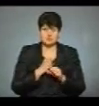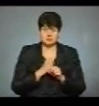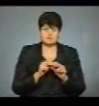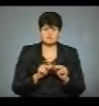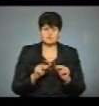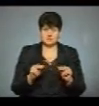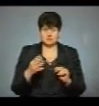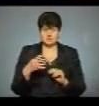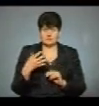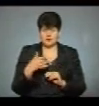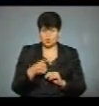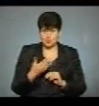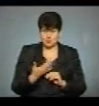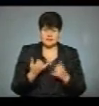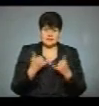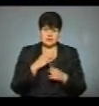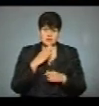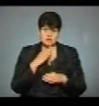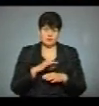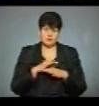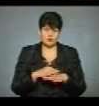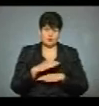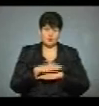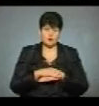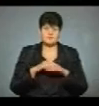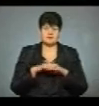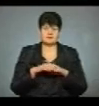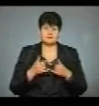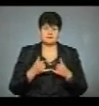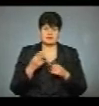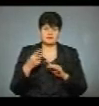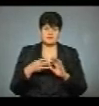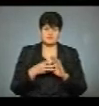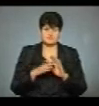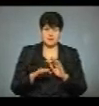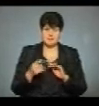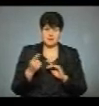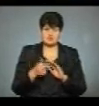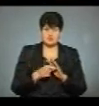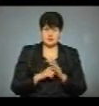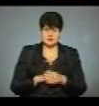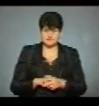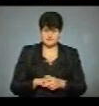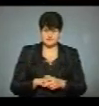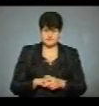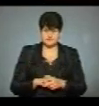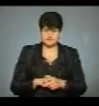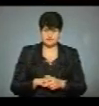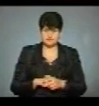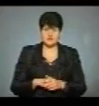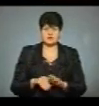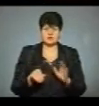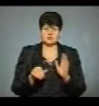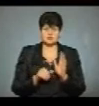близько 45 років. Зараз жінка проводить урок математики для 28 учнів першого класу. 6